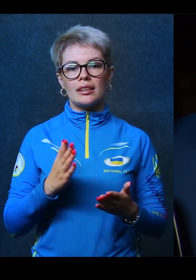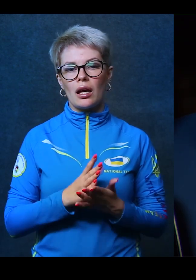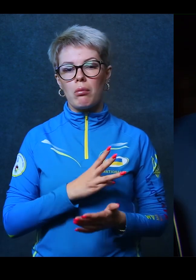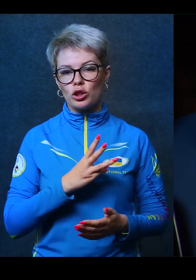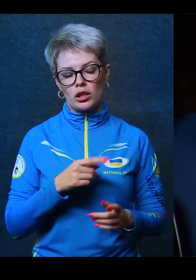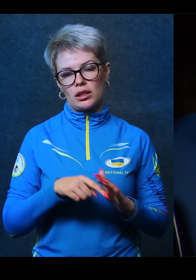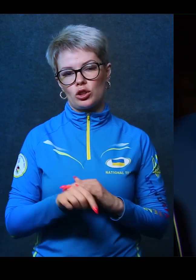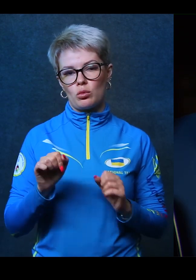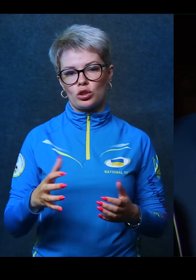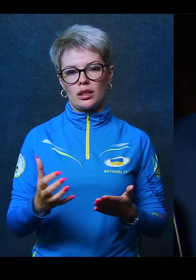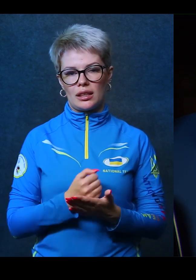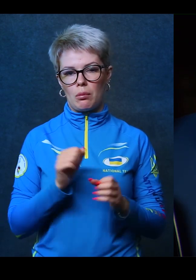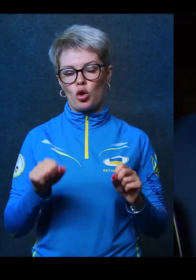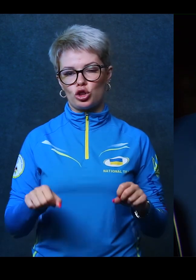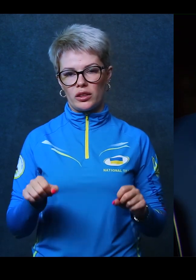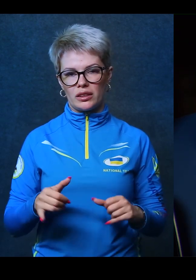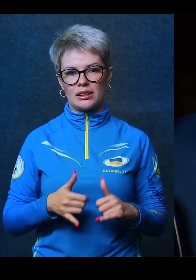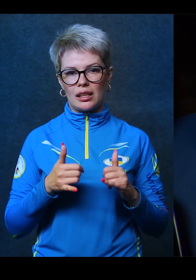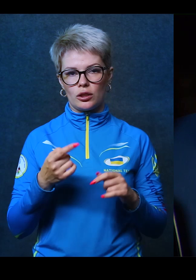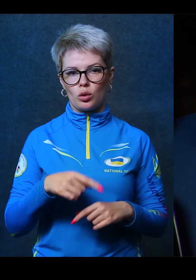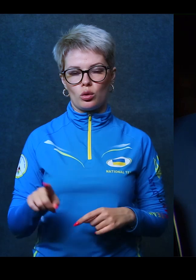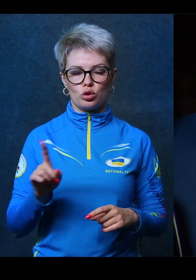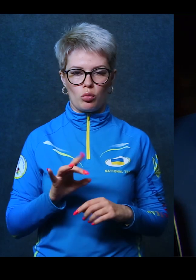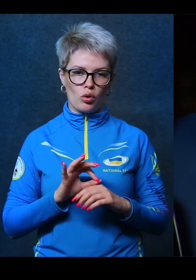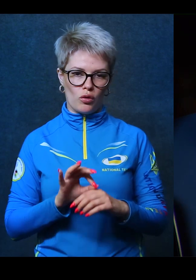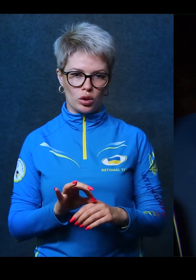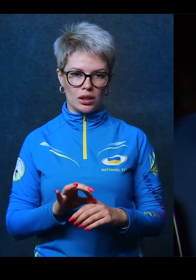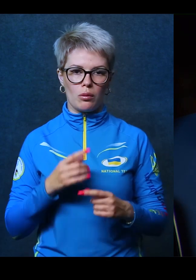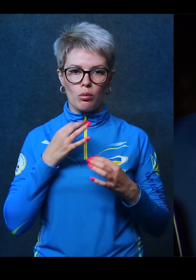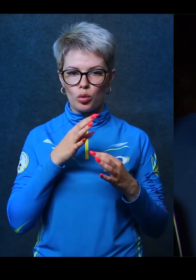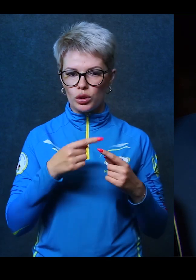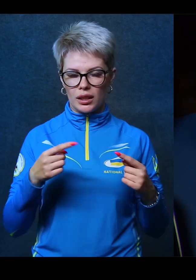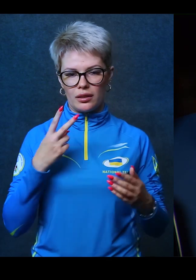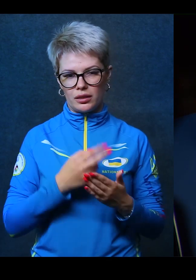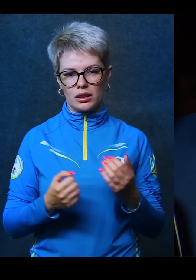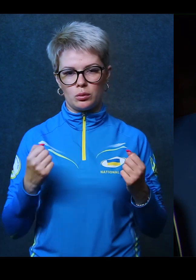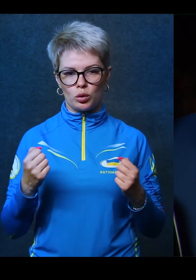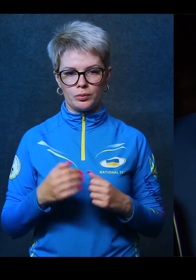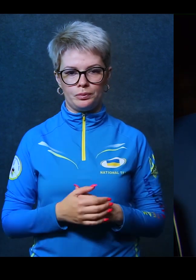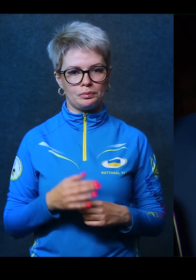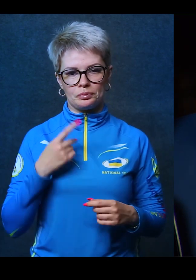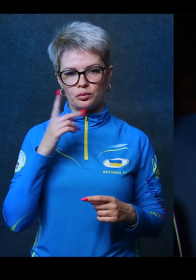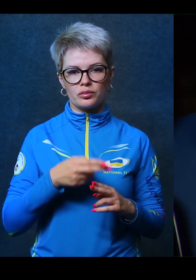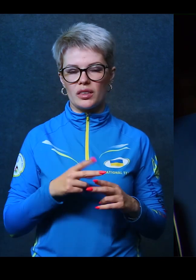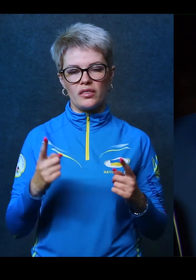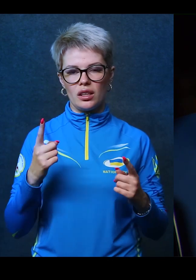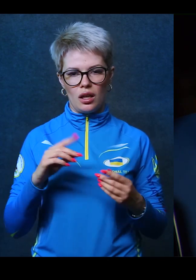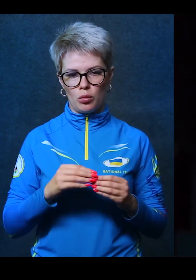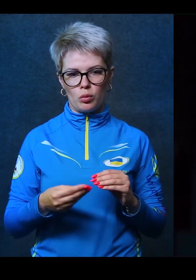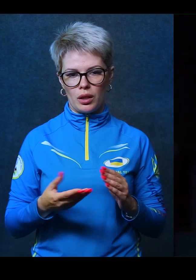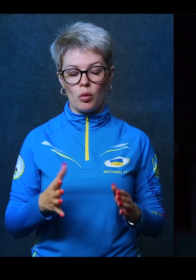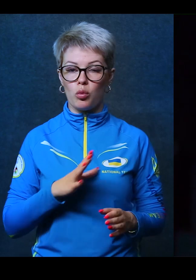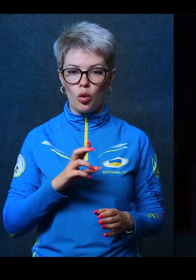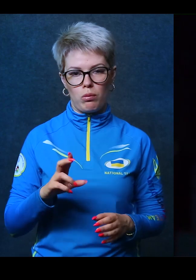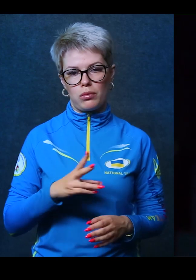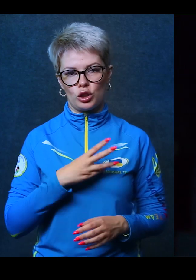бажання, значить можна буде знайти можливість для того, щоб проводити будь-які види спорту. Це я не думаю, що це велика проблема. Було